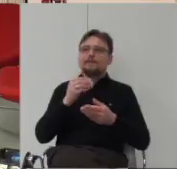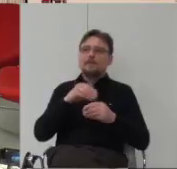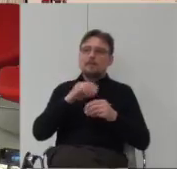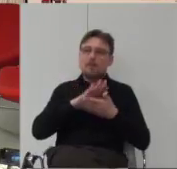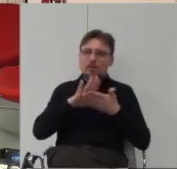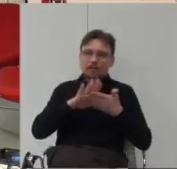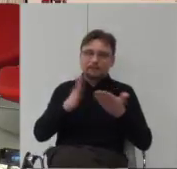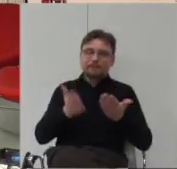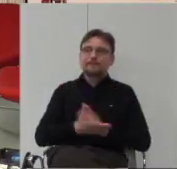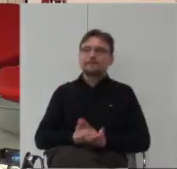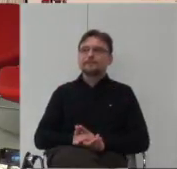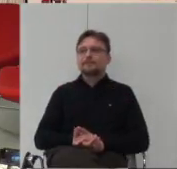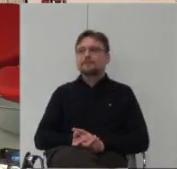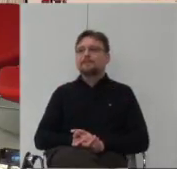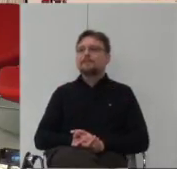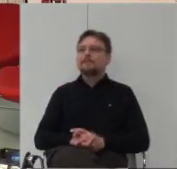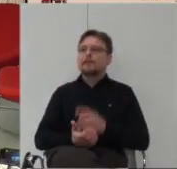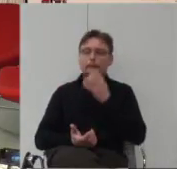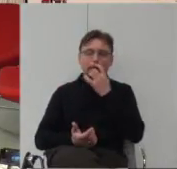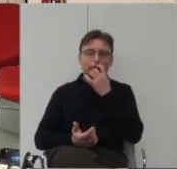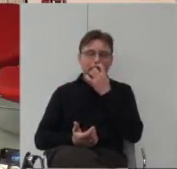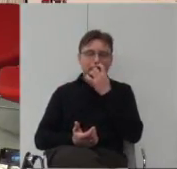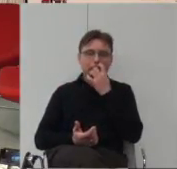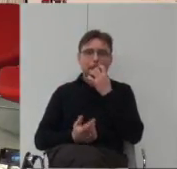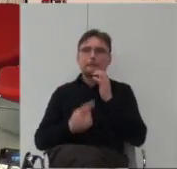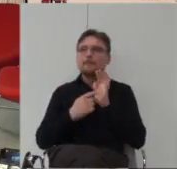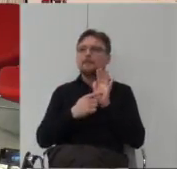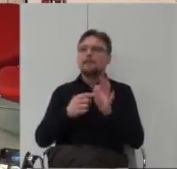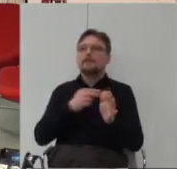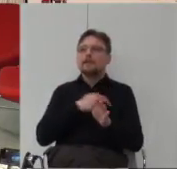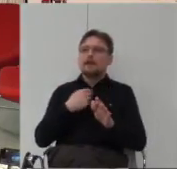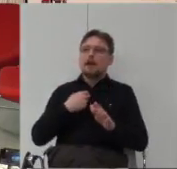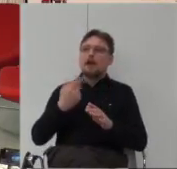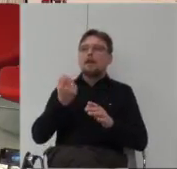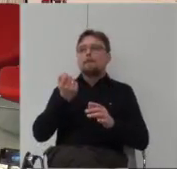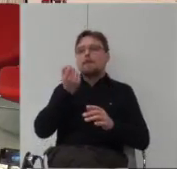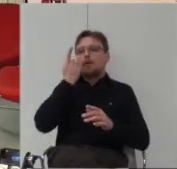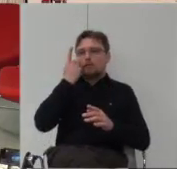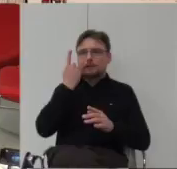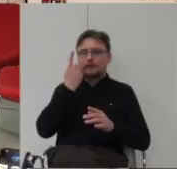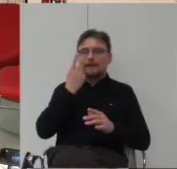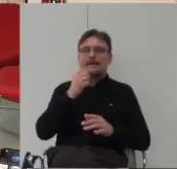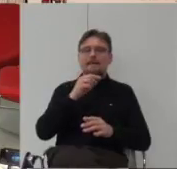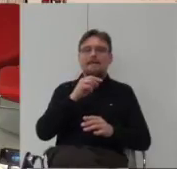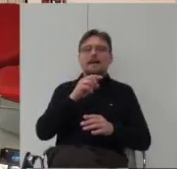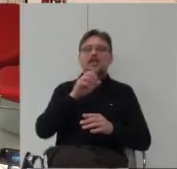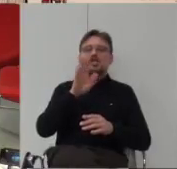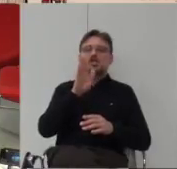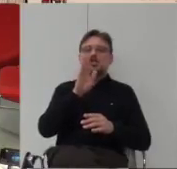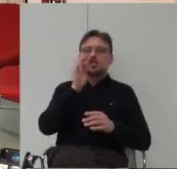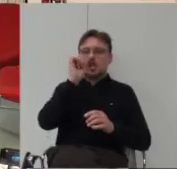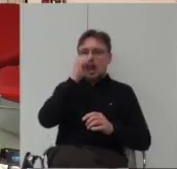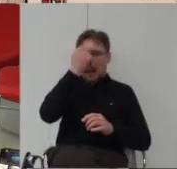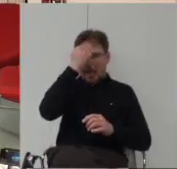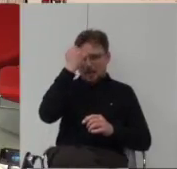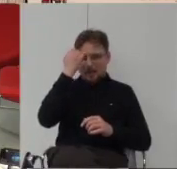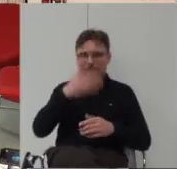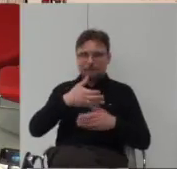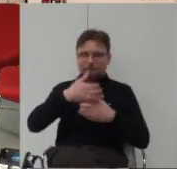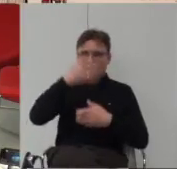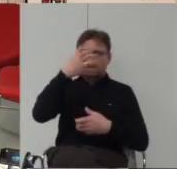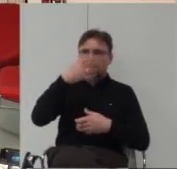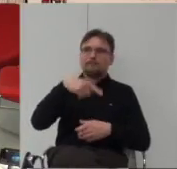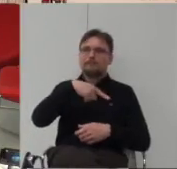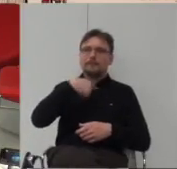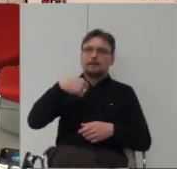Pozwolimy sobie zacząć od takiego naszego projektu koncepcyjnego wertykalnej szklarni, który zrobiliśmy kilka